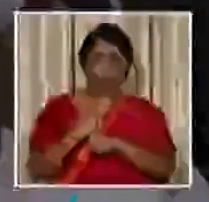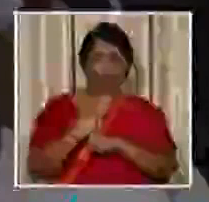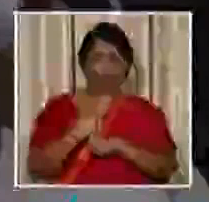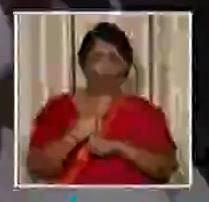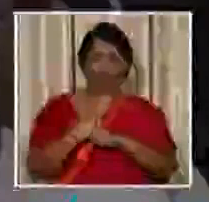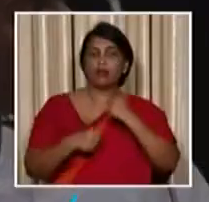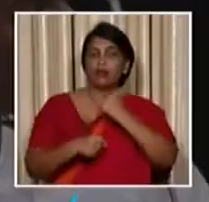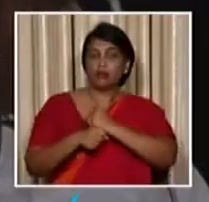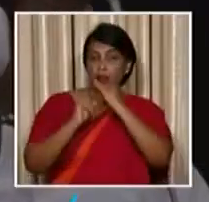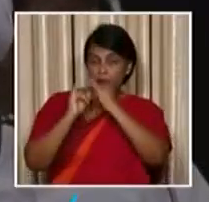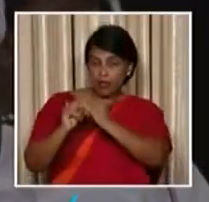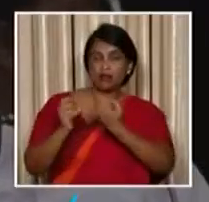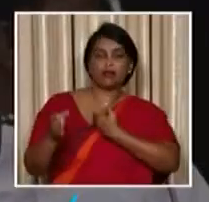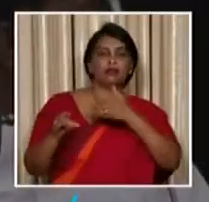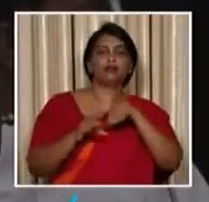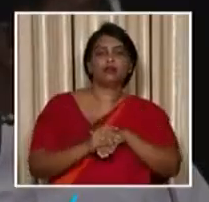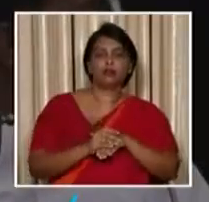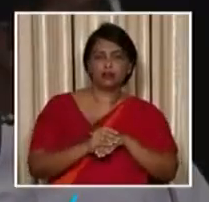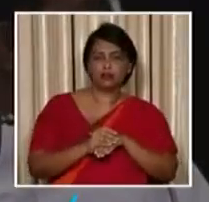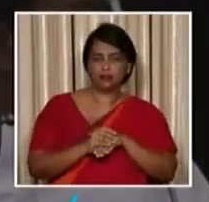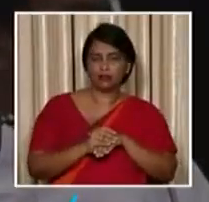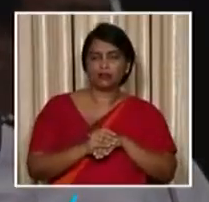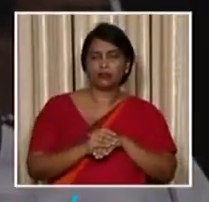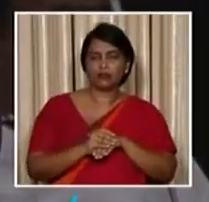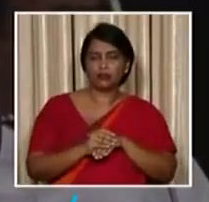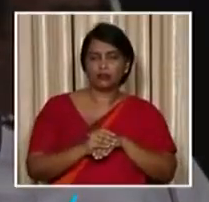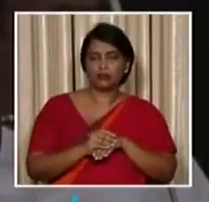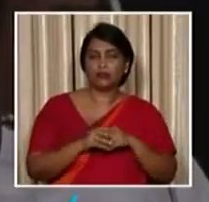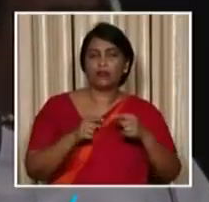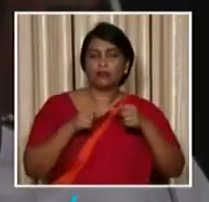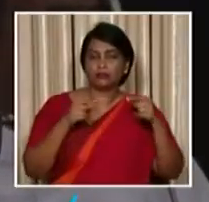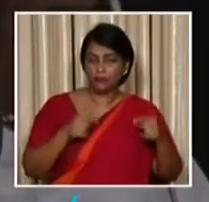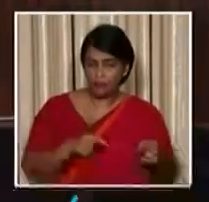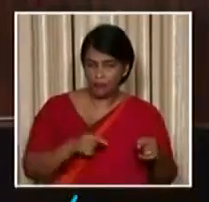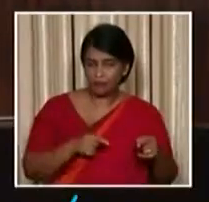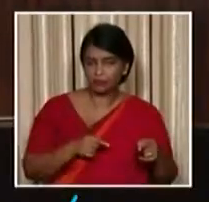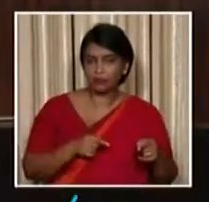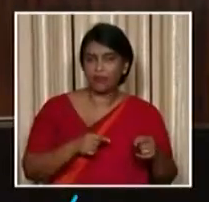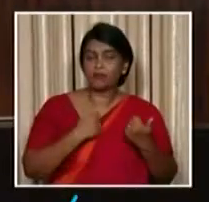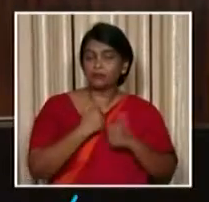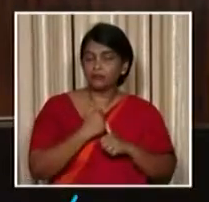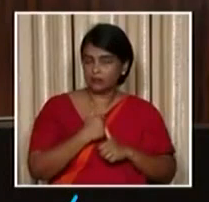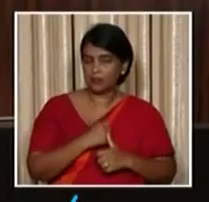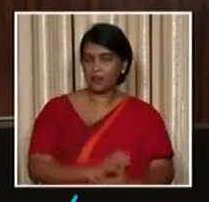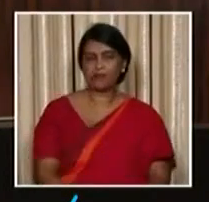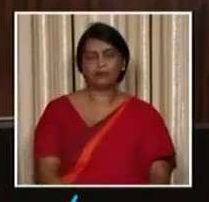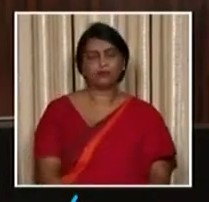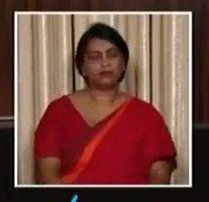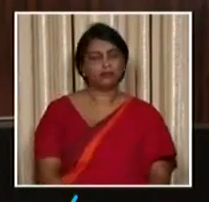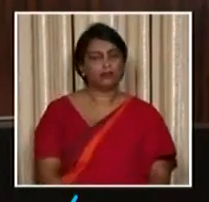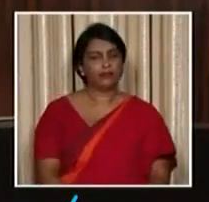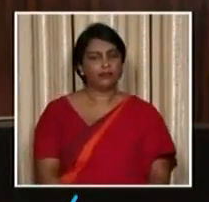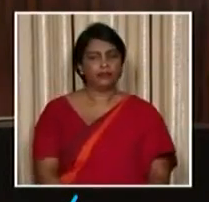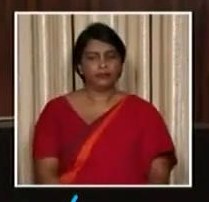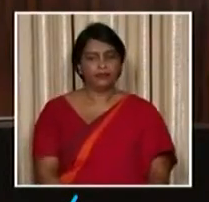දැන් හැංගියන ඔබතුමාට දුන්න කාලය ඇති කියලා. එයාලා විපක්ෂයේ කියන කාරණේ හදන්න ඕනේ ඒක කතානායකතුමනි